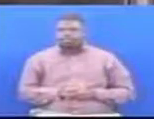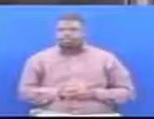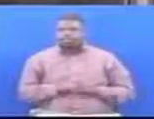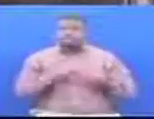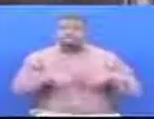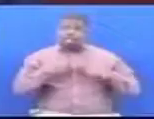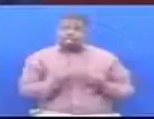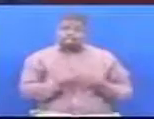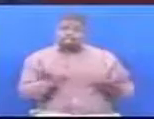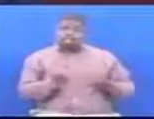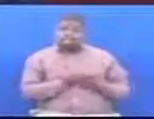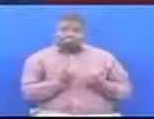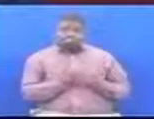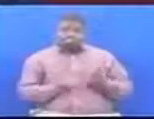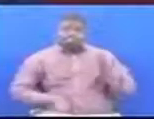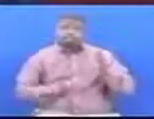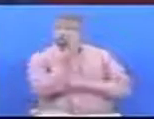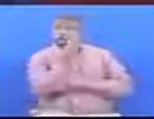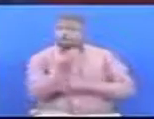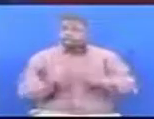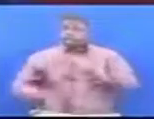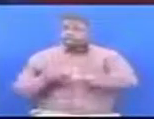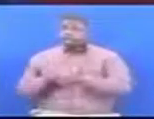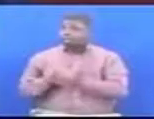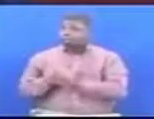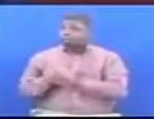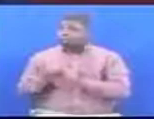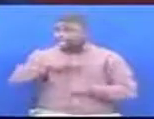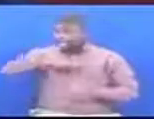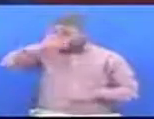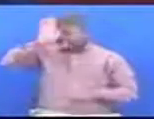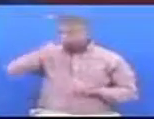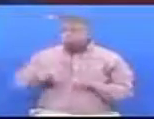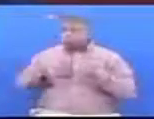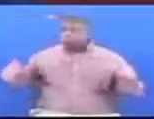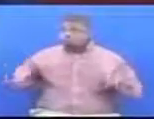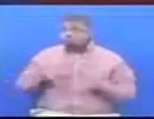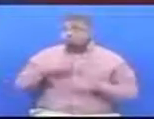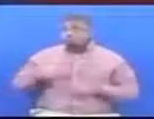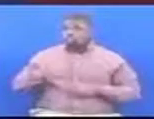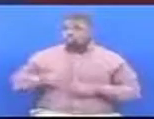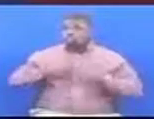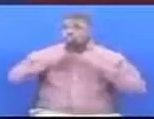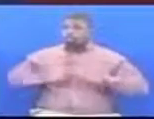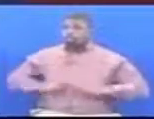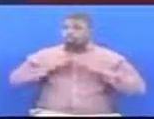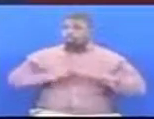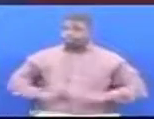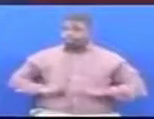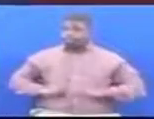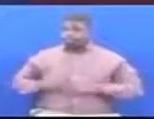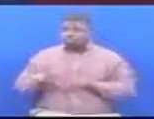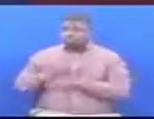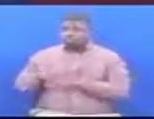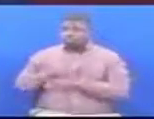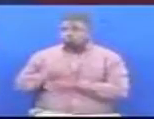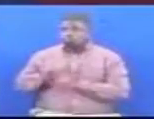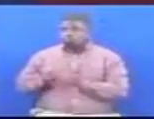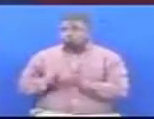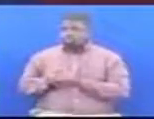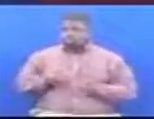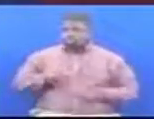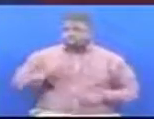lakini pia kuliwahi kuibuka kashfa nzito humu iliyomkabili aliyekuwa waziri wa maliasili na utalii Mheshimiwa Shamsa Ngangunga kuhusiana na masuala ya